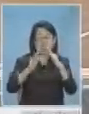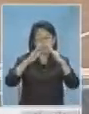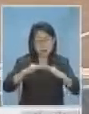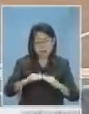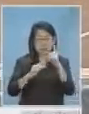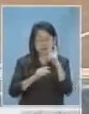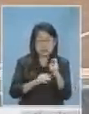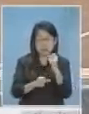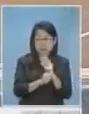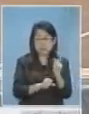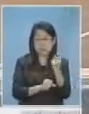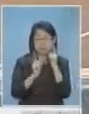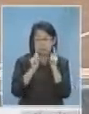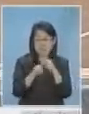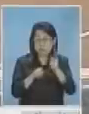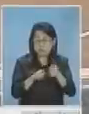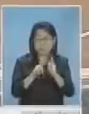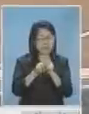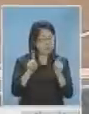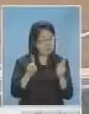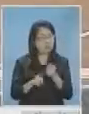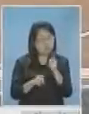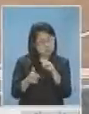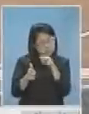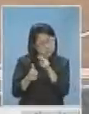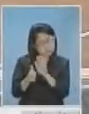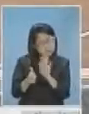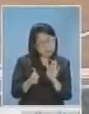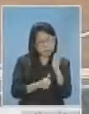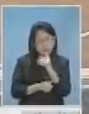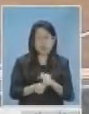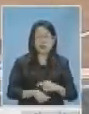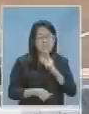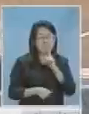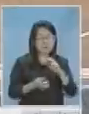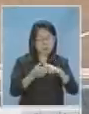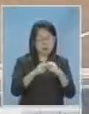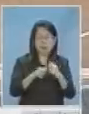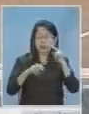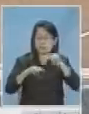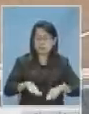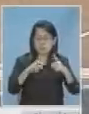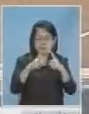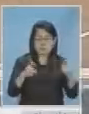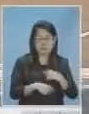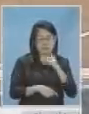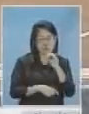ไม่เหมือนเดิมนะครับขอให้ดูแลเราไม่ได้พูดถึงปัญหาน้ำท่วมที่ทำให้เกิดความเสียหายด้วยซ้ำ